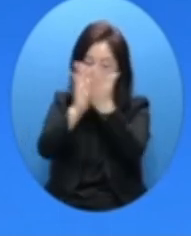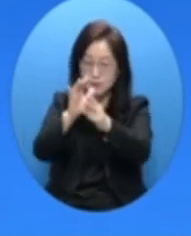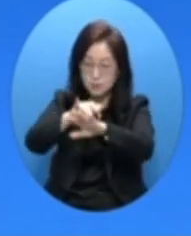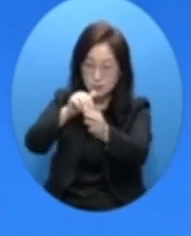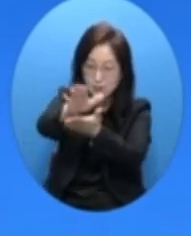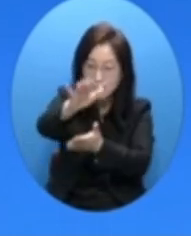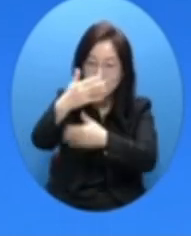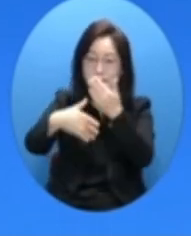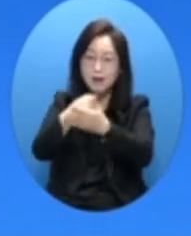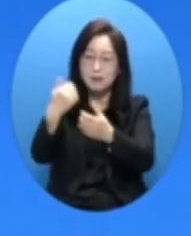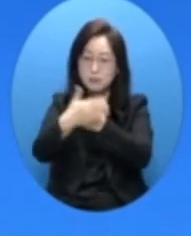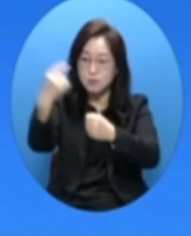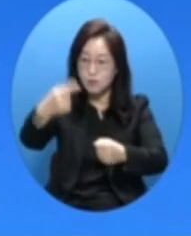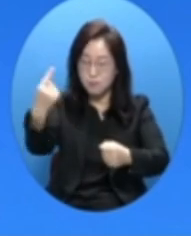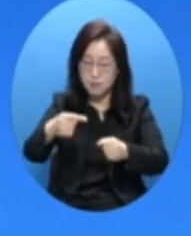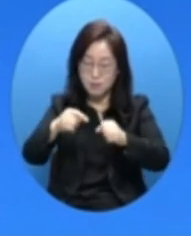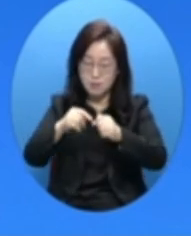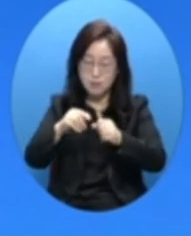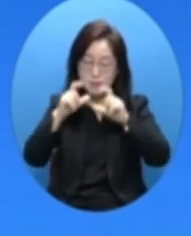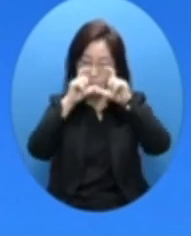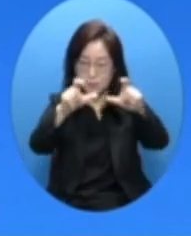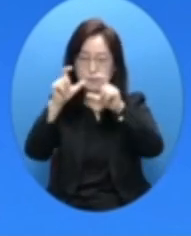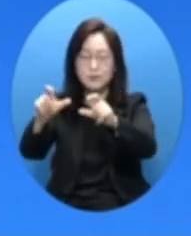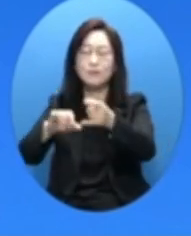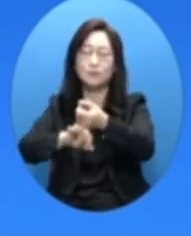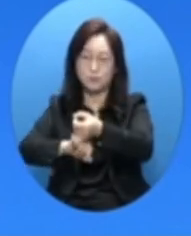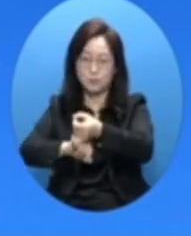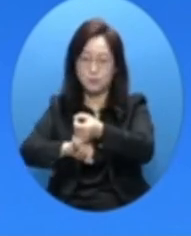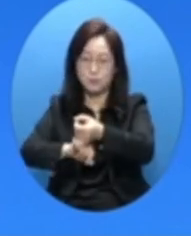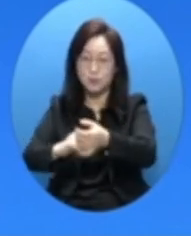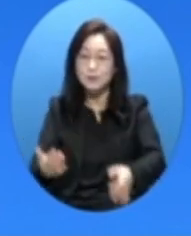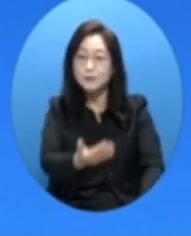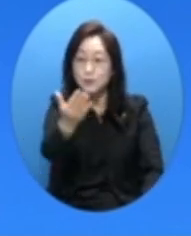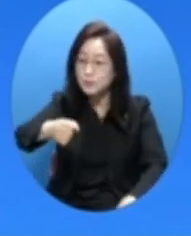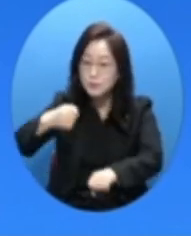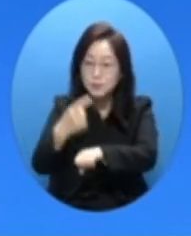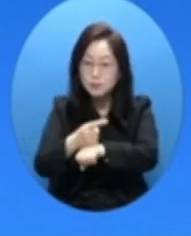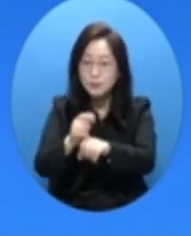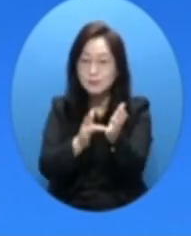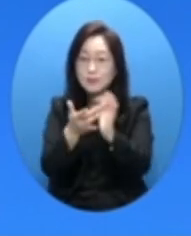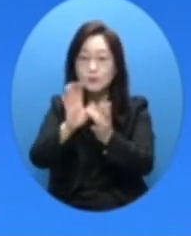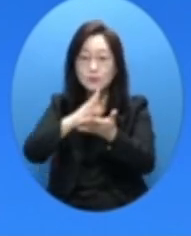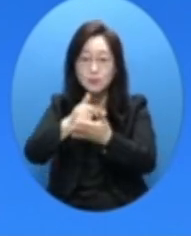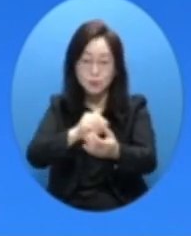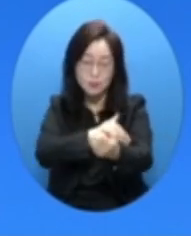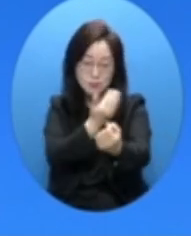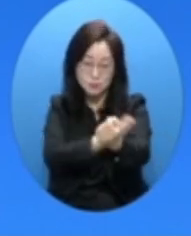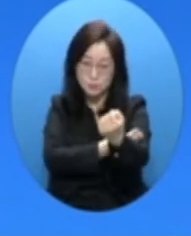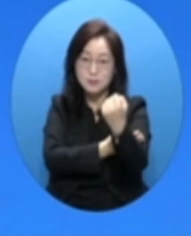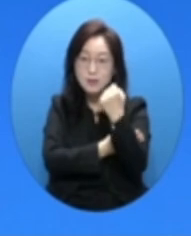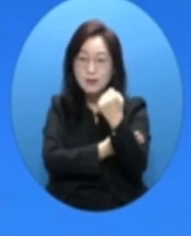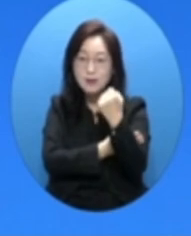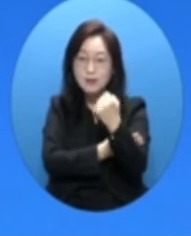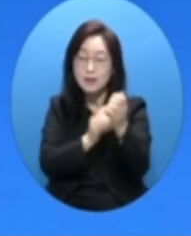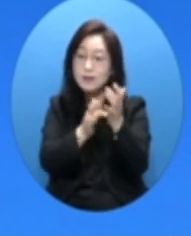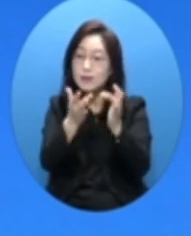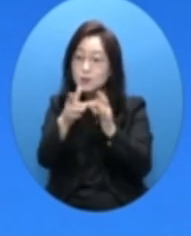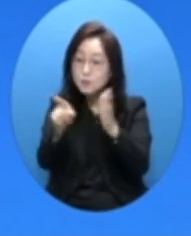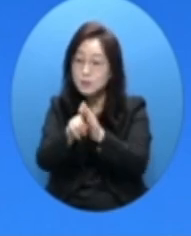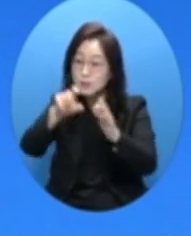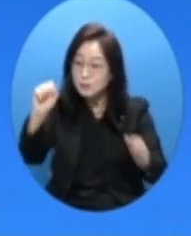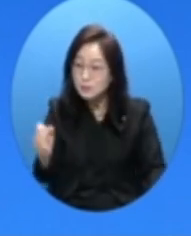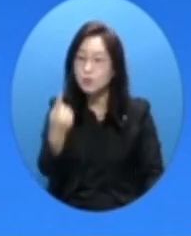임할지어다 외쳐야 되는 것입니다 여러분 이미 예수 그리스도의 이름의 권세를 예수를 믿을 때